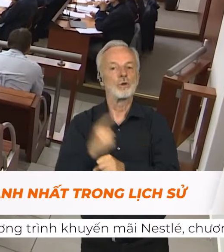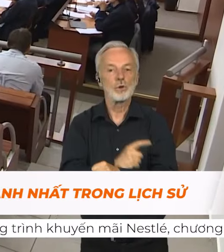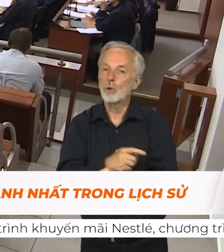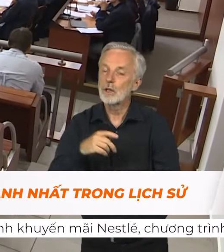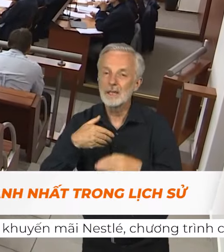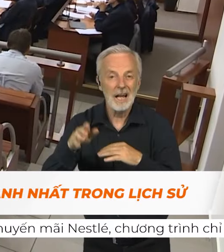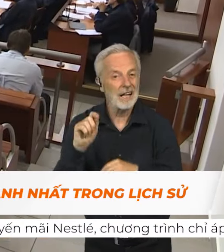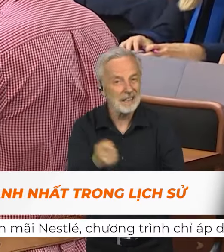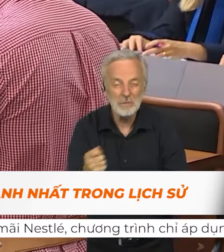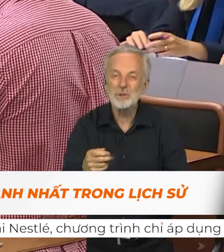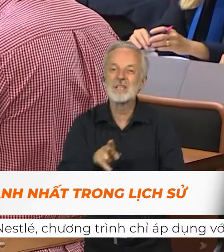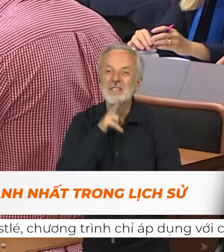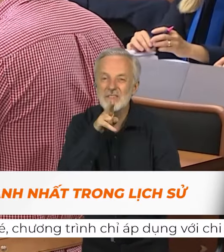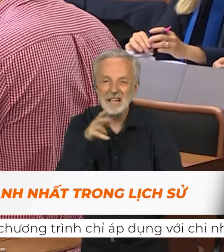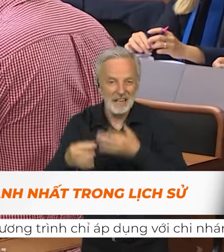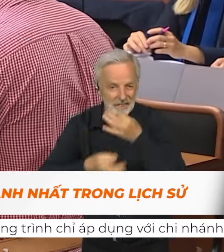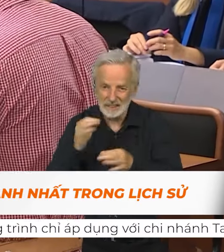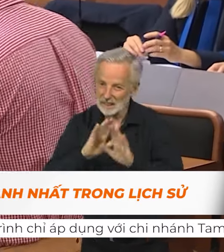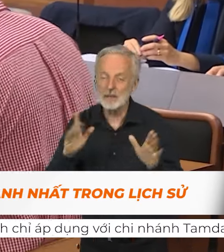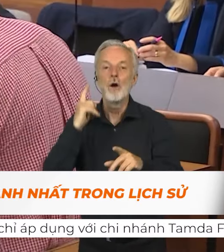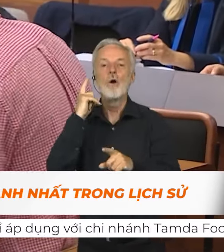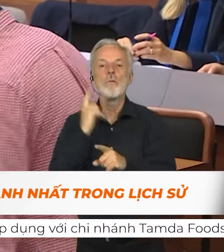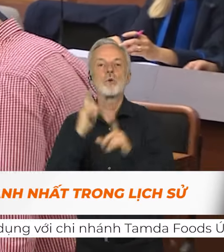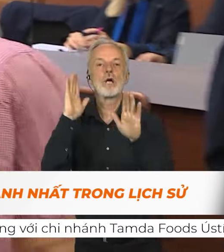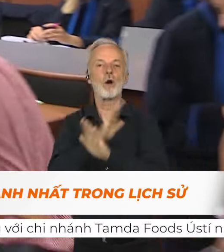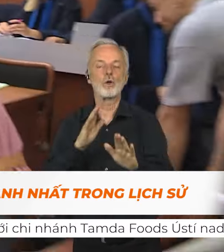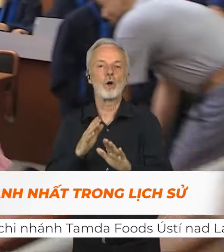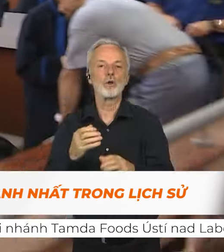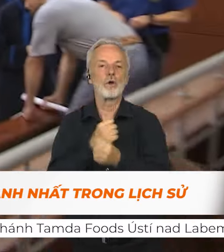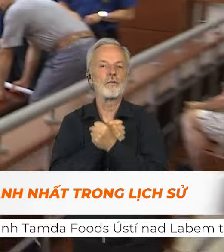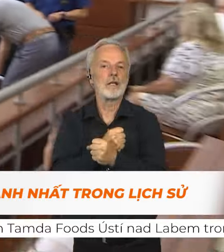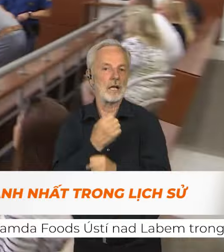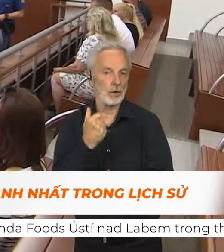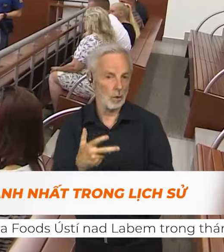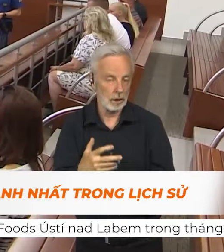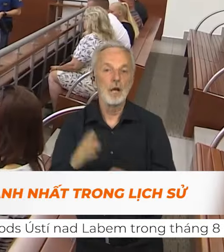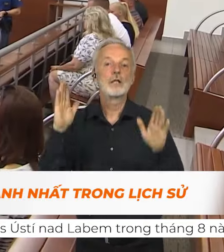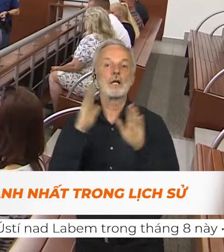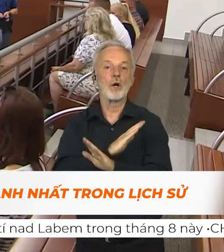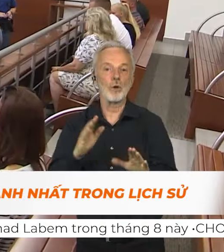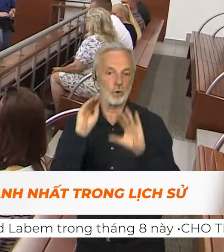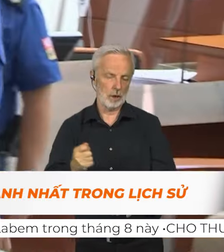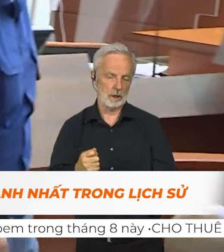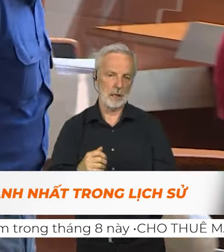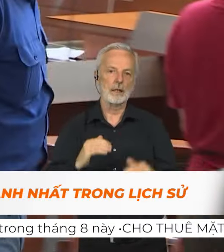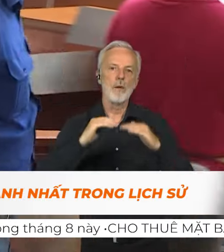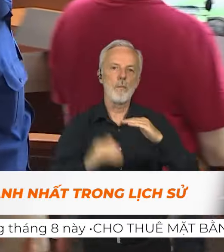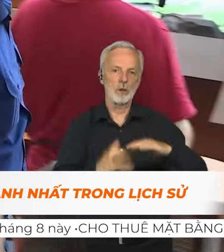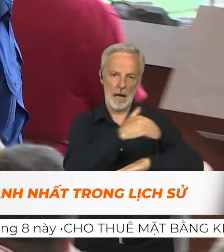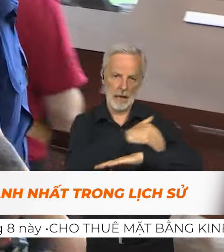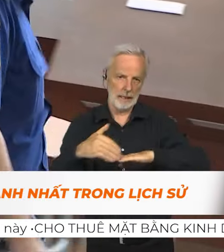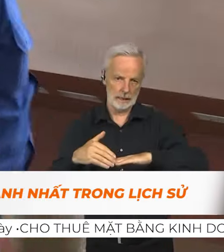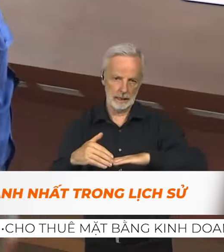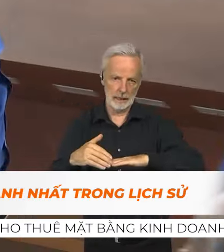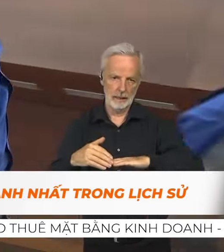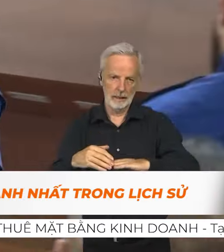Các tòa án ở Cộng hòa Séc đang ngày càng nâng cao hiệu quả hoạt động của mình. Trung bình, thẩm phán giải quyết một vụ kiện dân sự mất nửa năm. Theo đó, thời gian xét xử đã rút ngắn 13